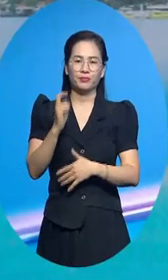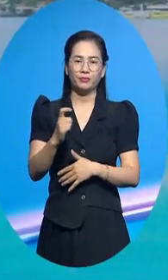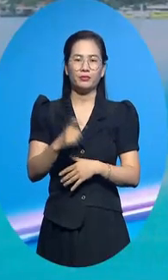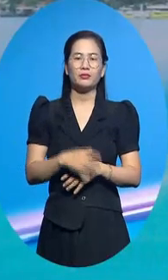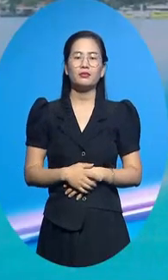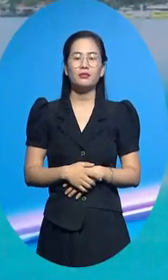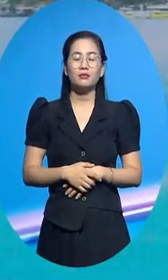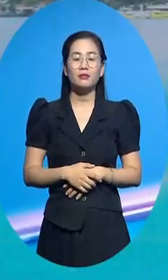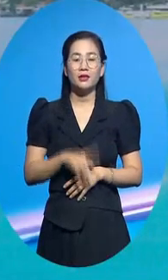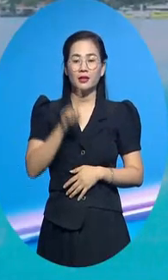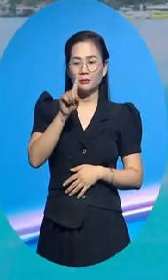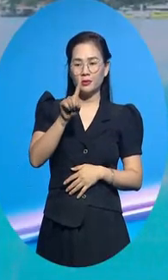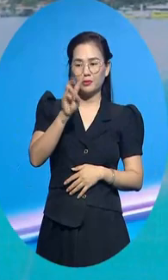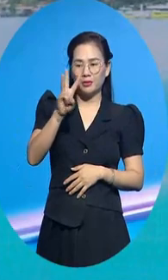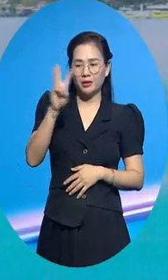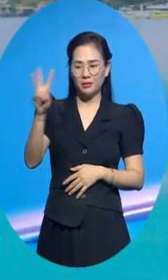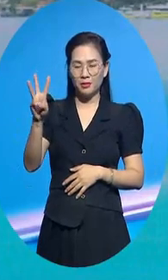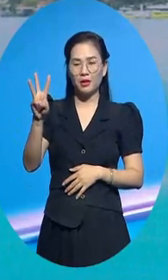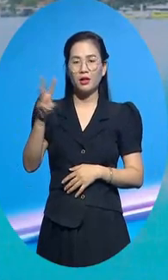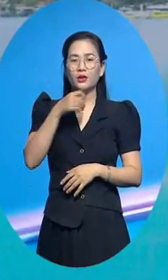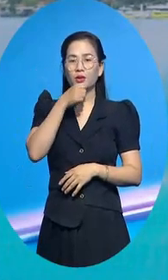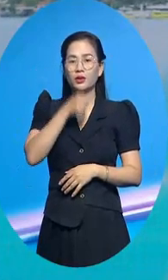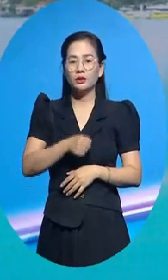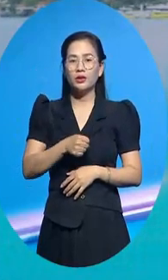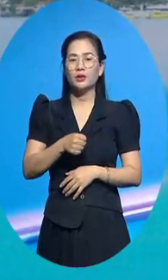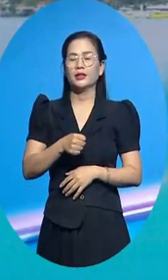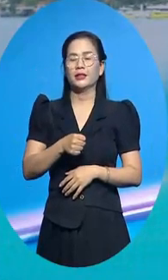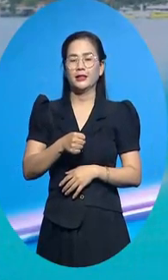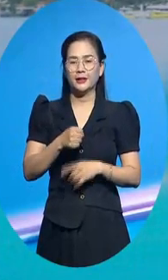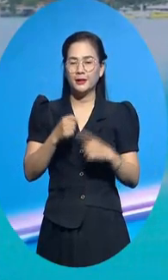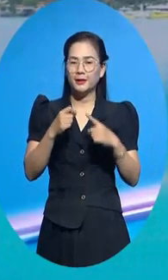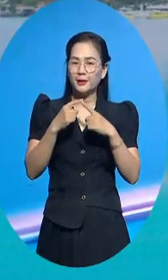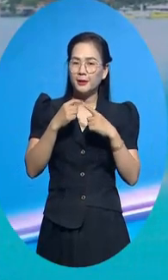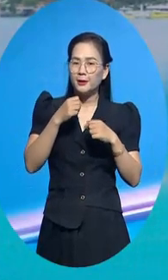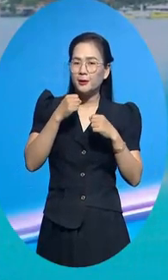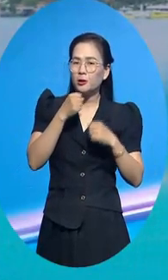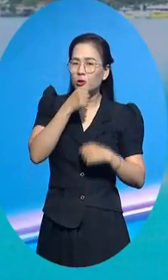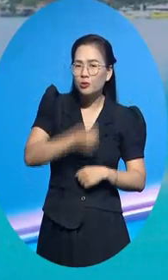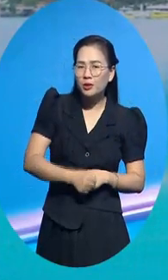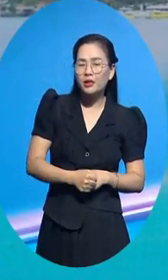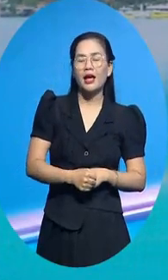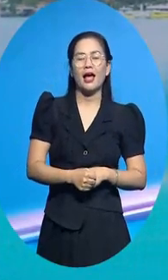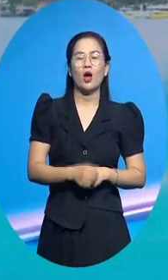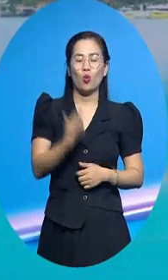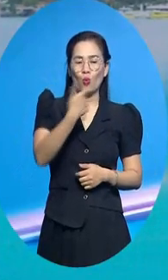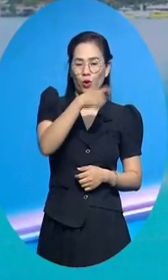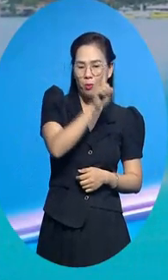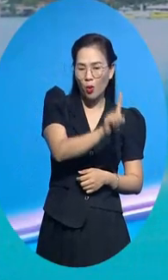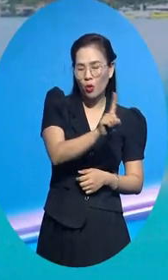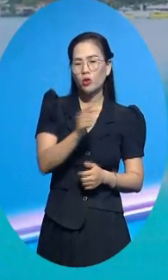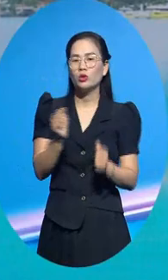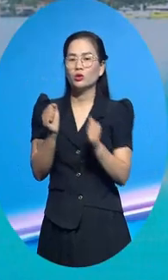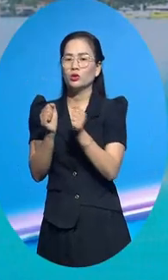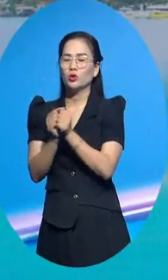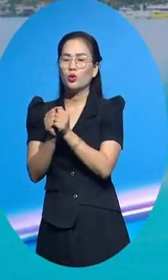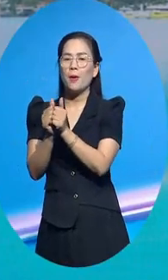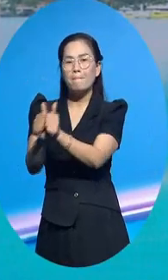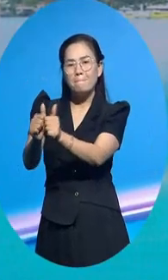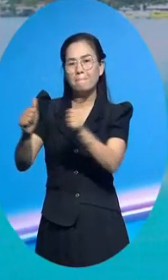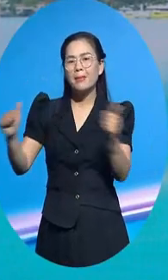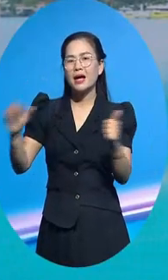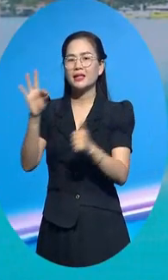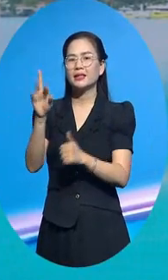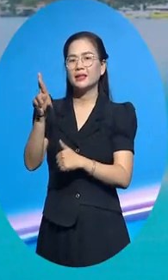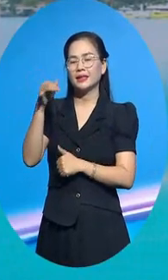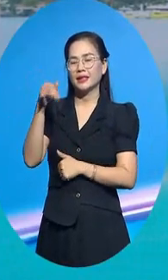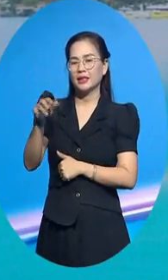niệm 133 năm ngày sinh Chủ tịch Hồ Chí Minh, Quận 1 phối hợp Ban trị sự Giáo hội Phật giáo quận tổ chức lễ ra mắt Không gian Văn hóa Hồ Chí Minh